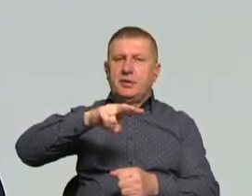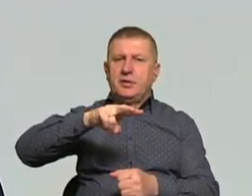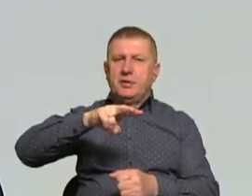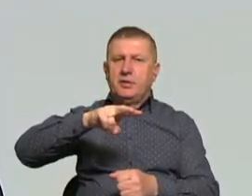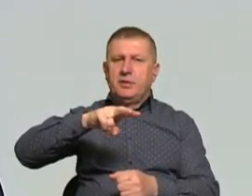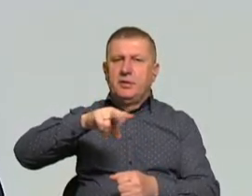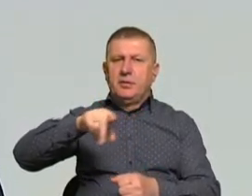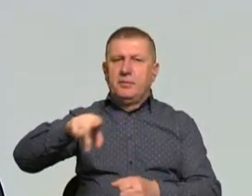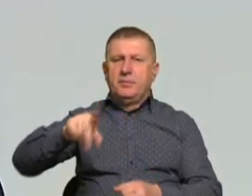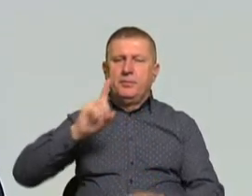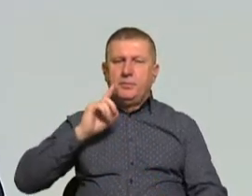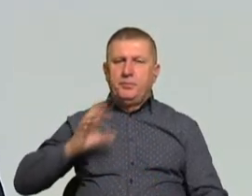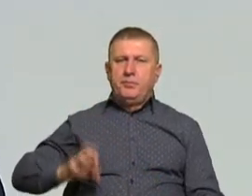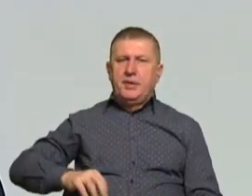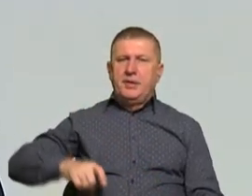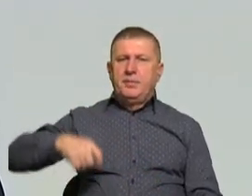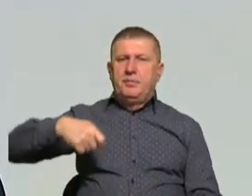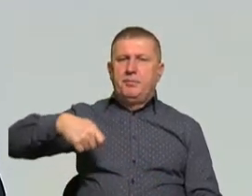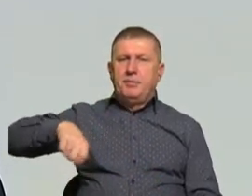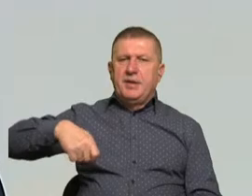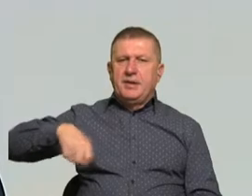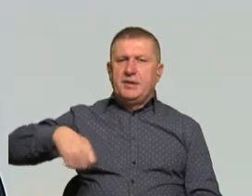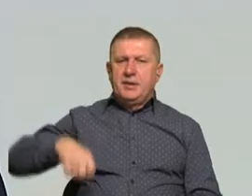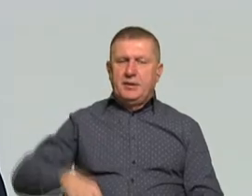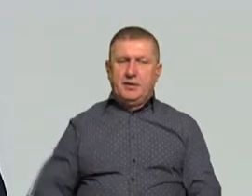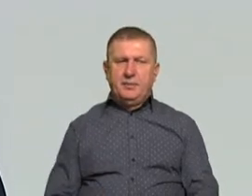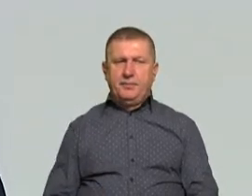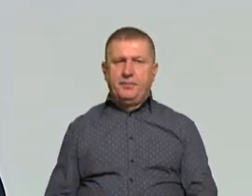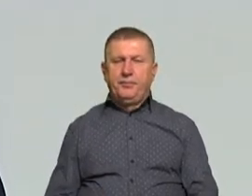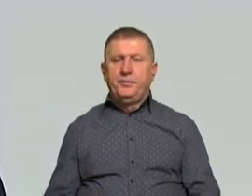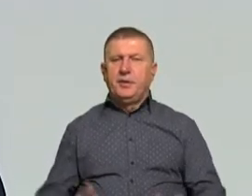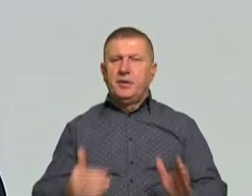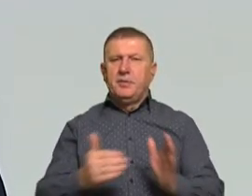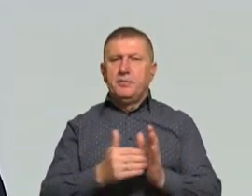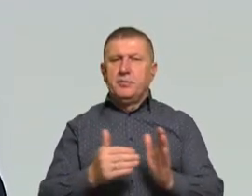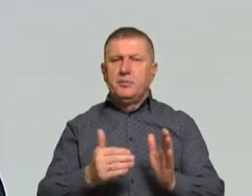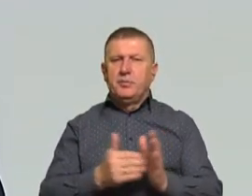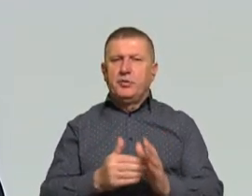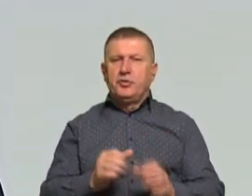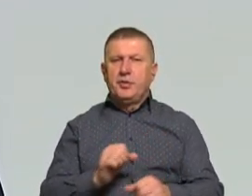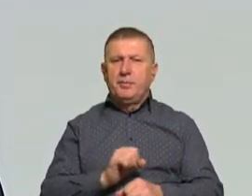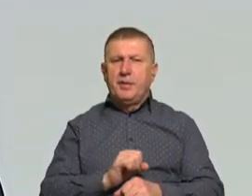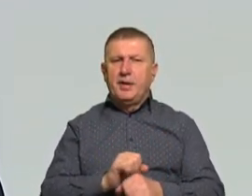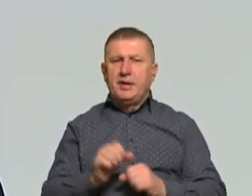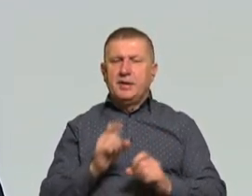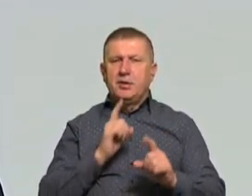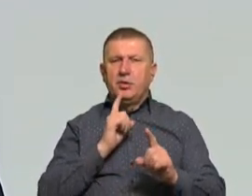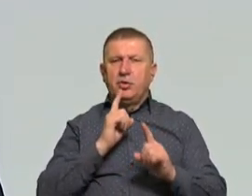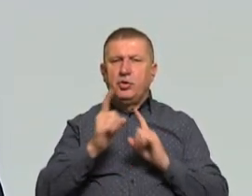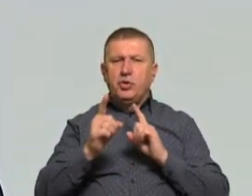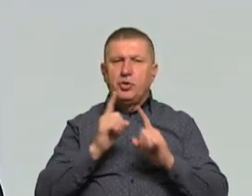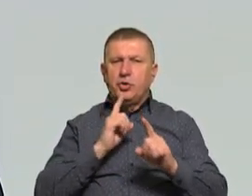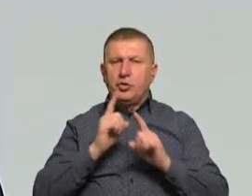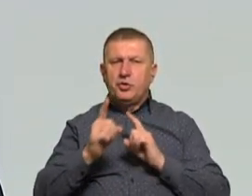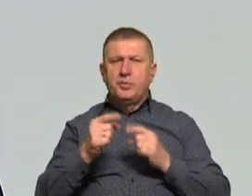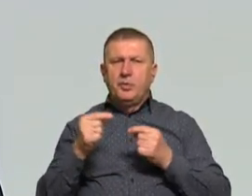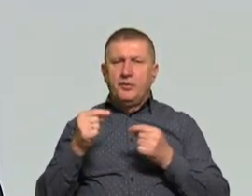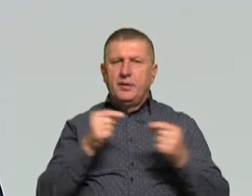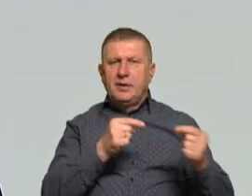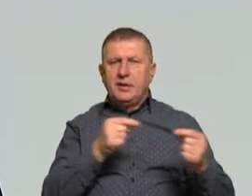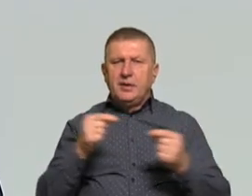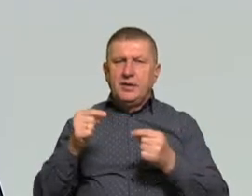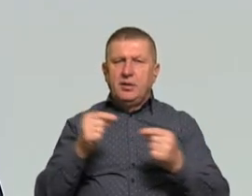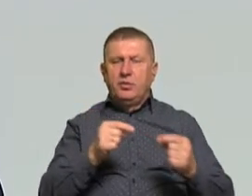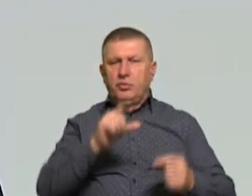Rady Nadzorczej pan prezydent. Mi się wydaje, że potrzeba jest rozmowy, potrzeba jest dialogu z